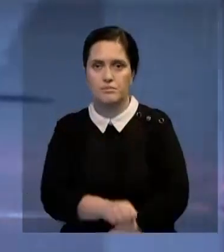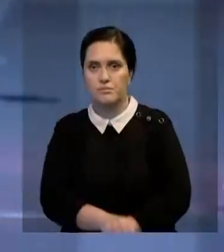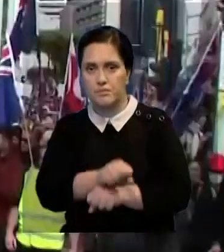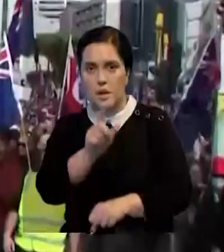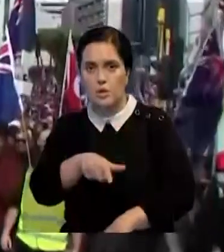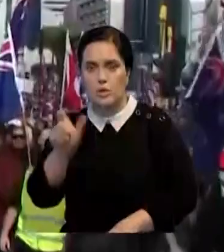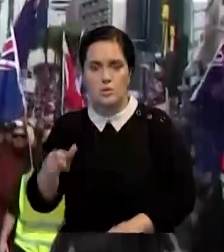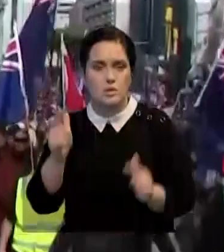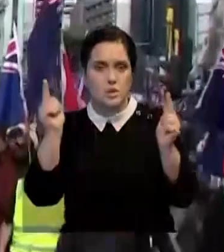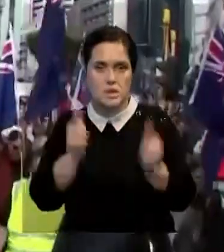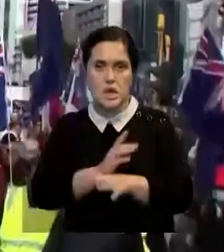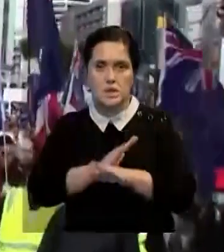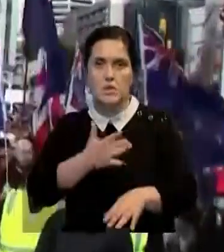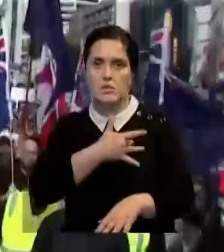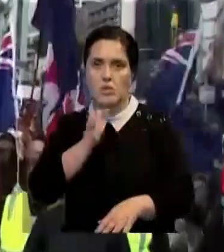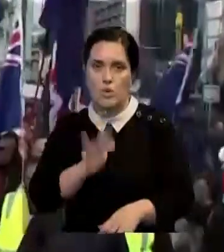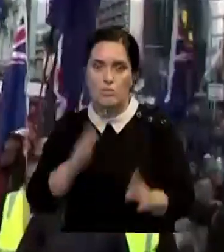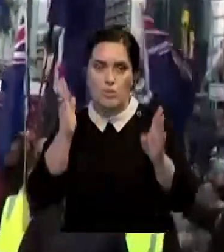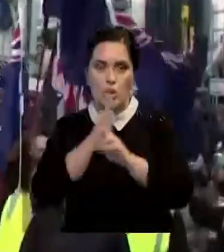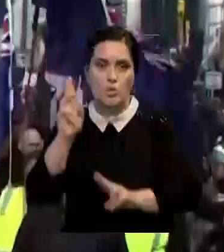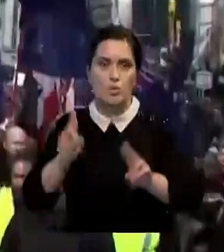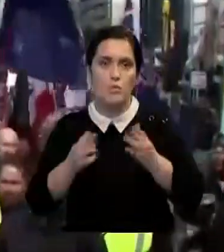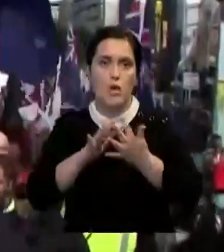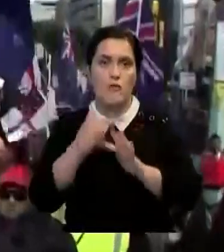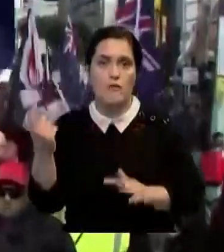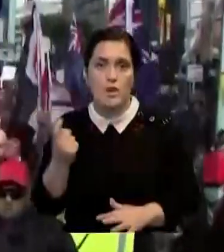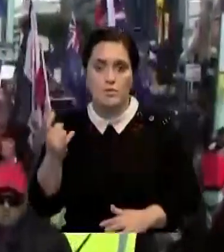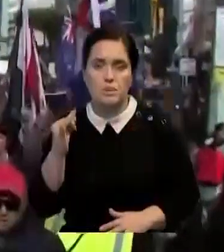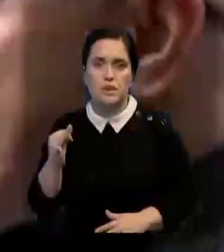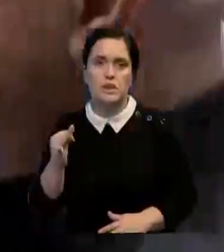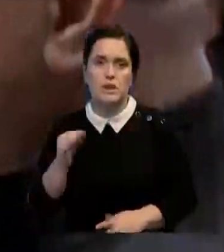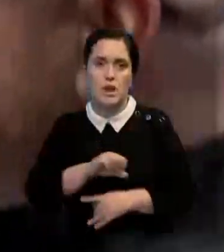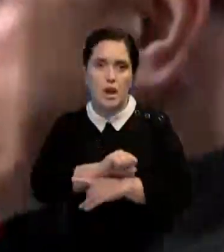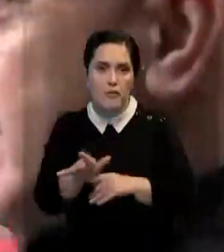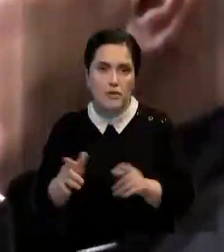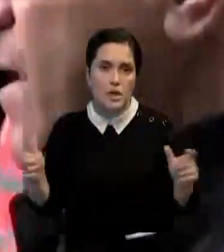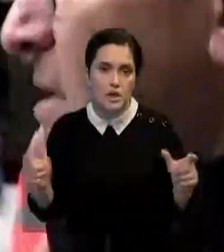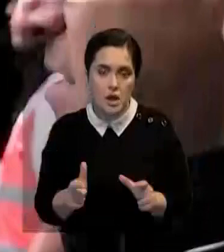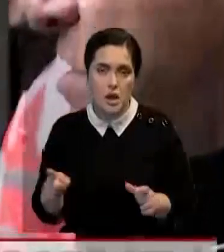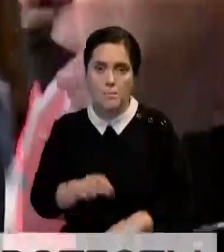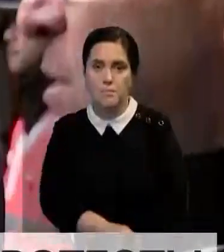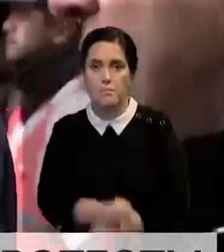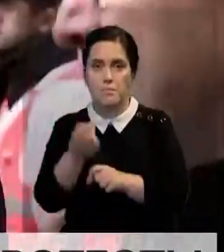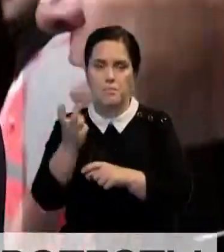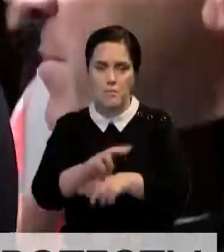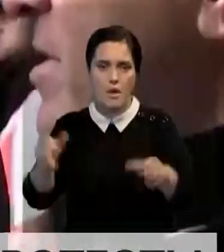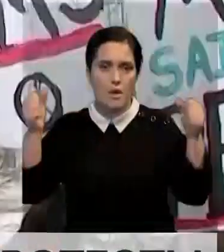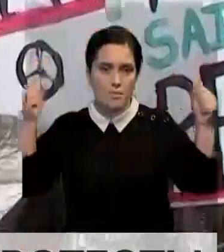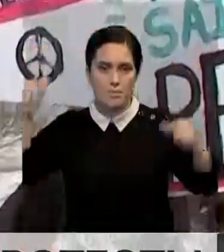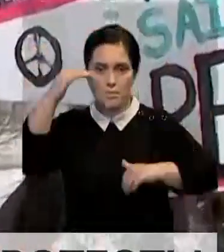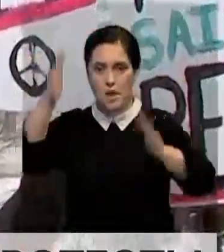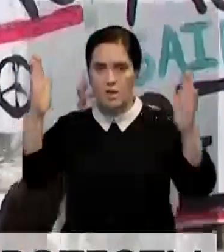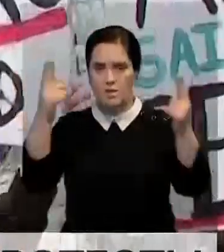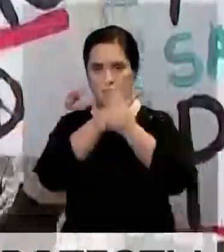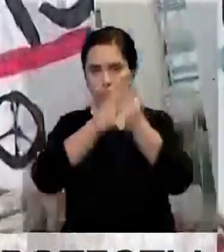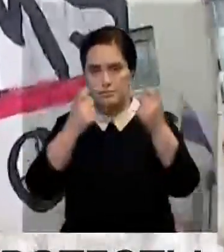не согласны с ужесточением экологических норм для фермеров и ковид-ограничениями. Некоторые из протестующих пришли с плакатами,